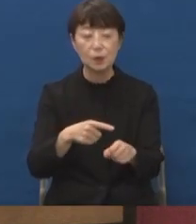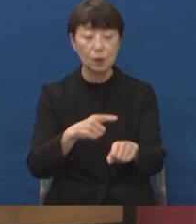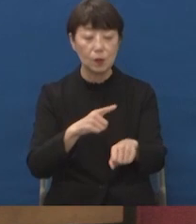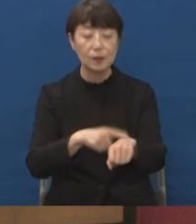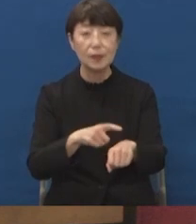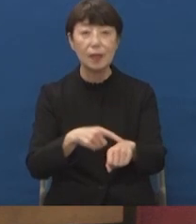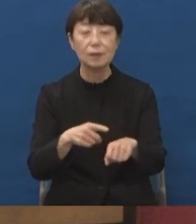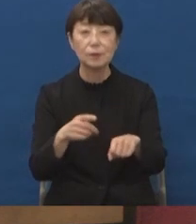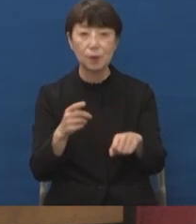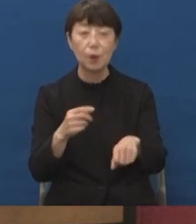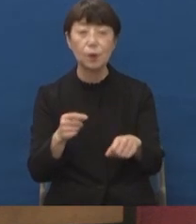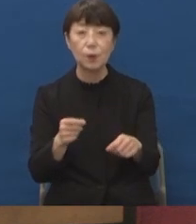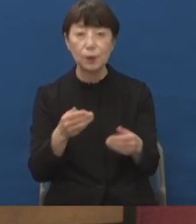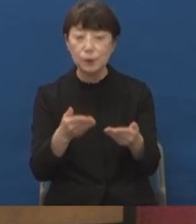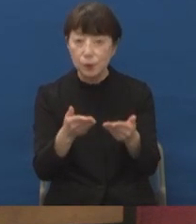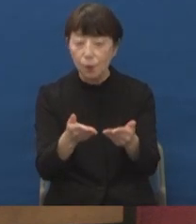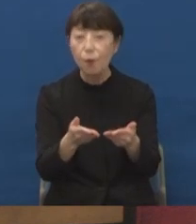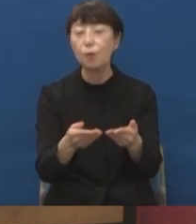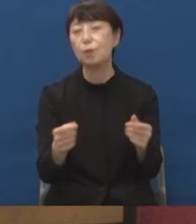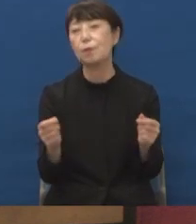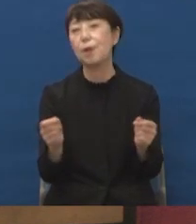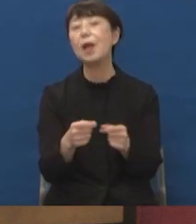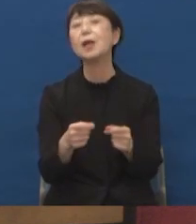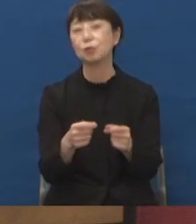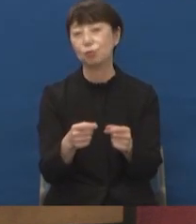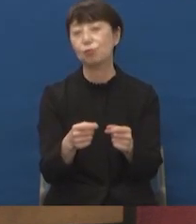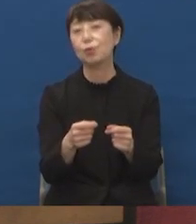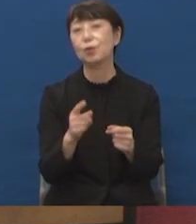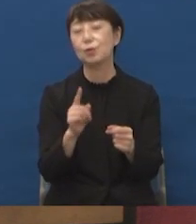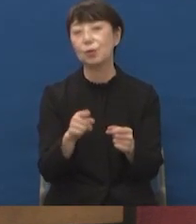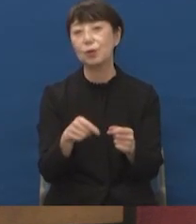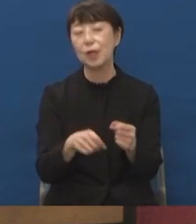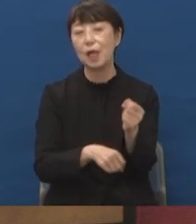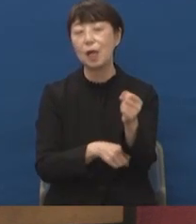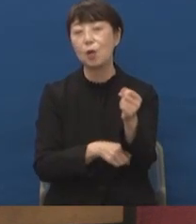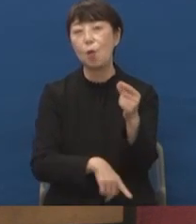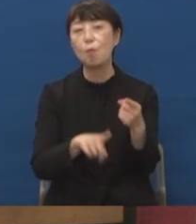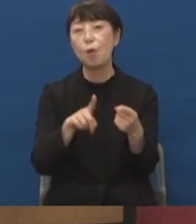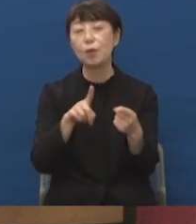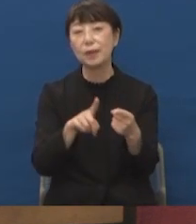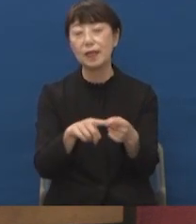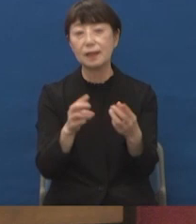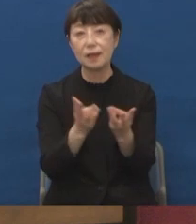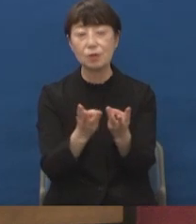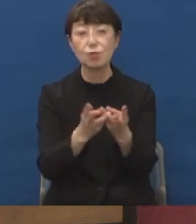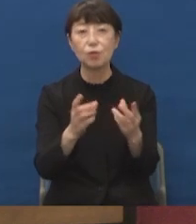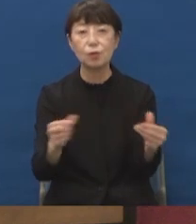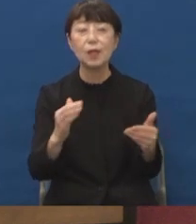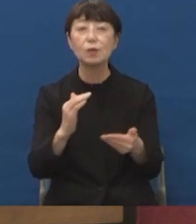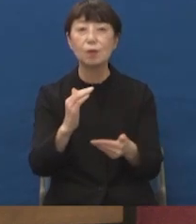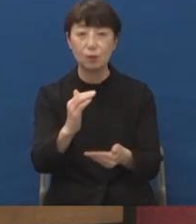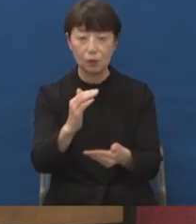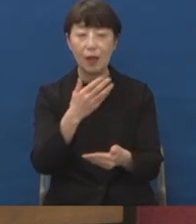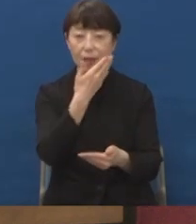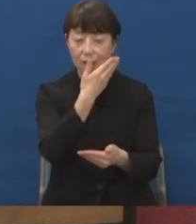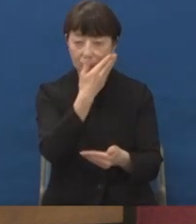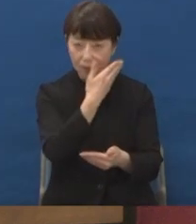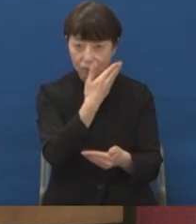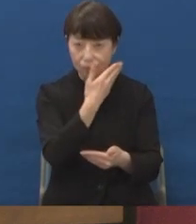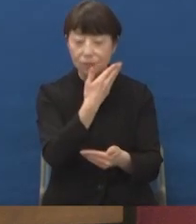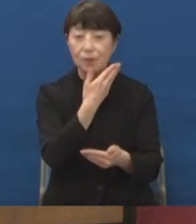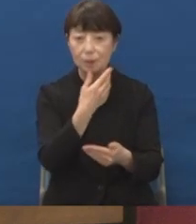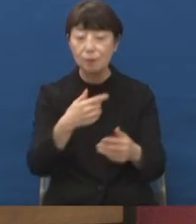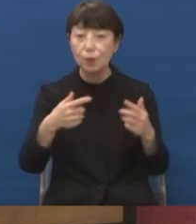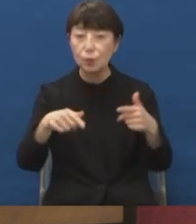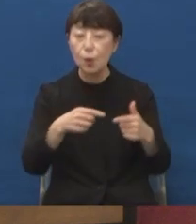して、抜本的に教職員の定数を増やすことです。教育委員会は来年度、当初から常勤講師を